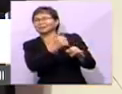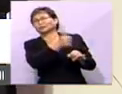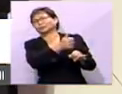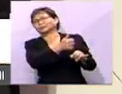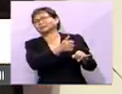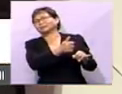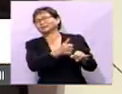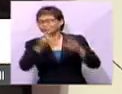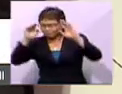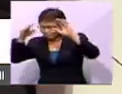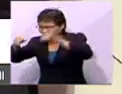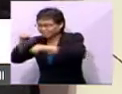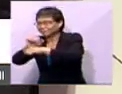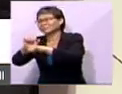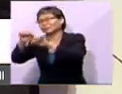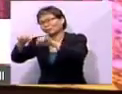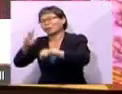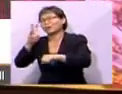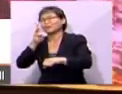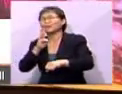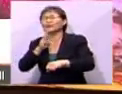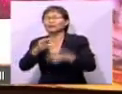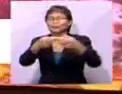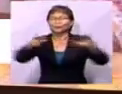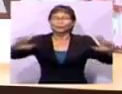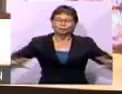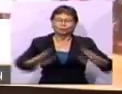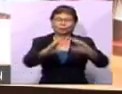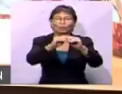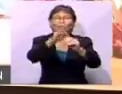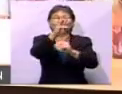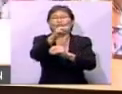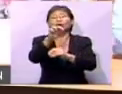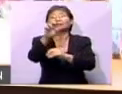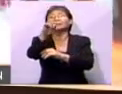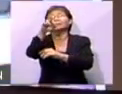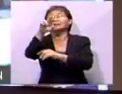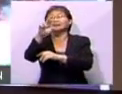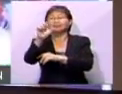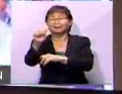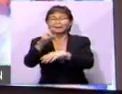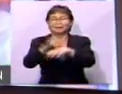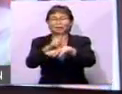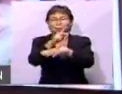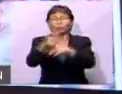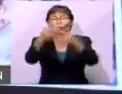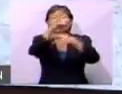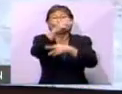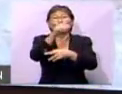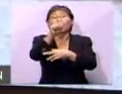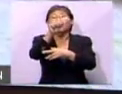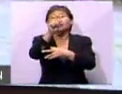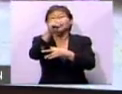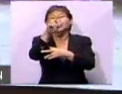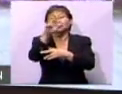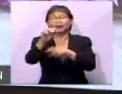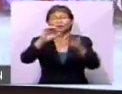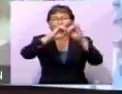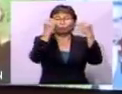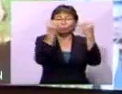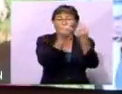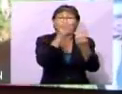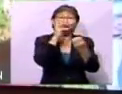baik. Beliau merasmikan Konvensyen Wadira di Ibu Negara. Wadira merupakan sebuah organisasi wanita